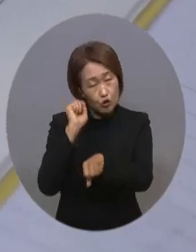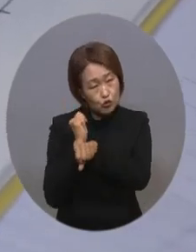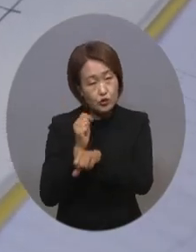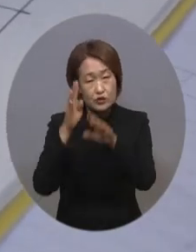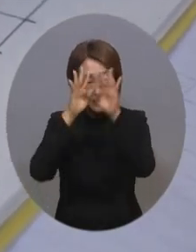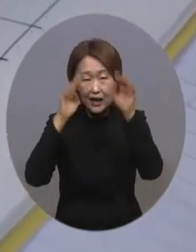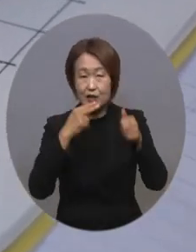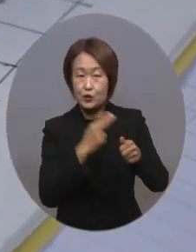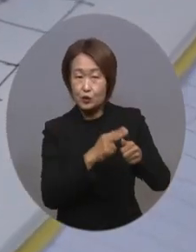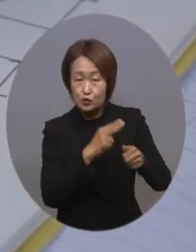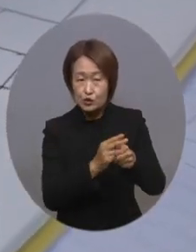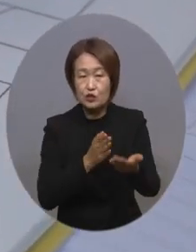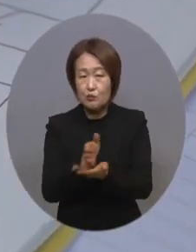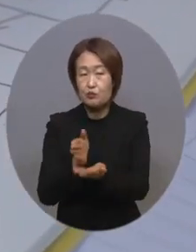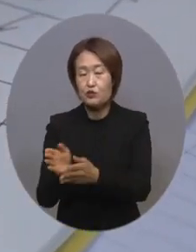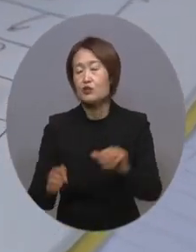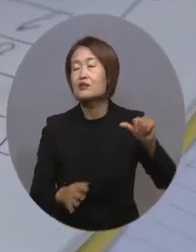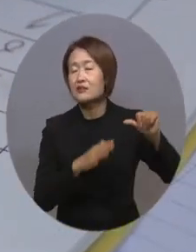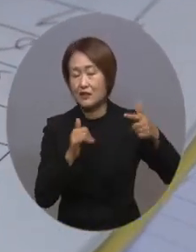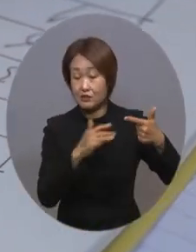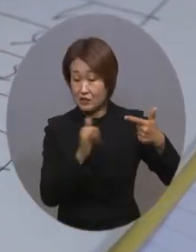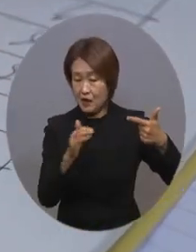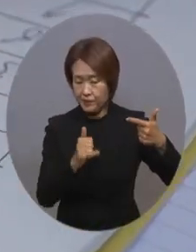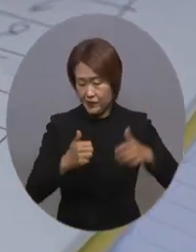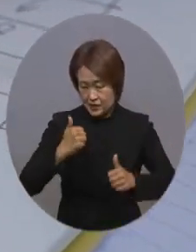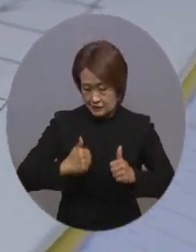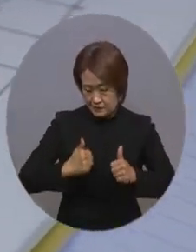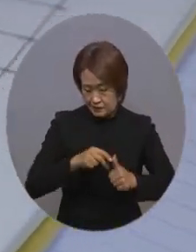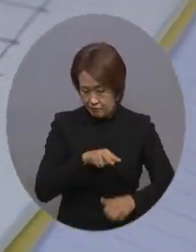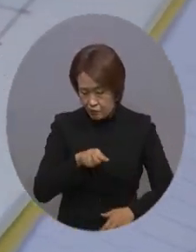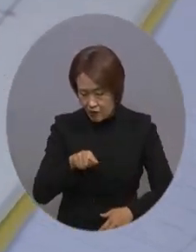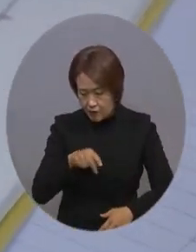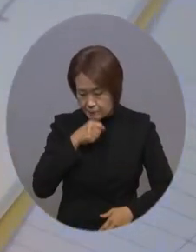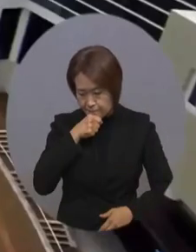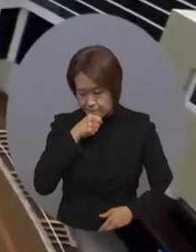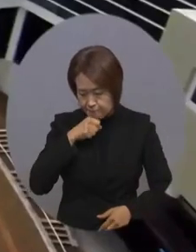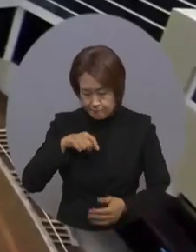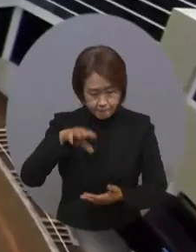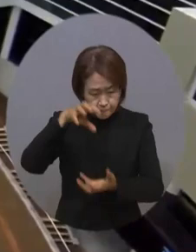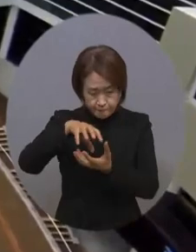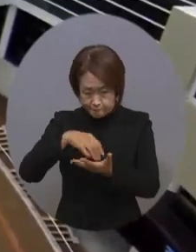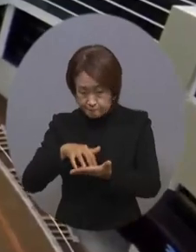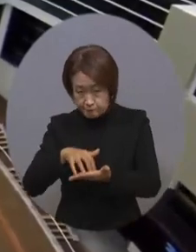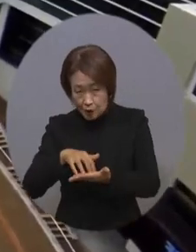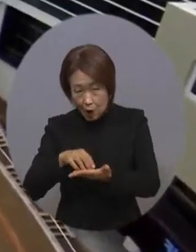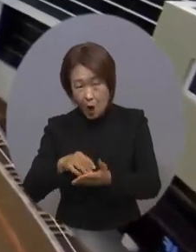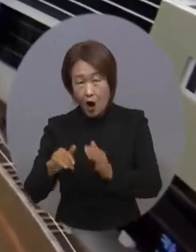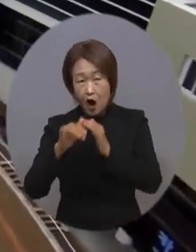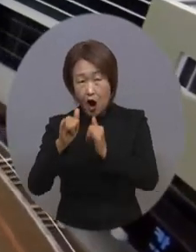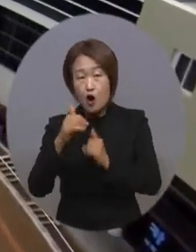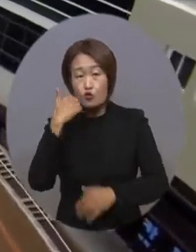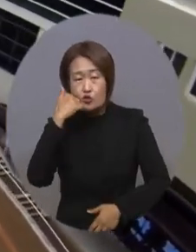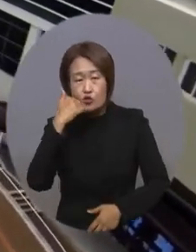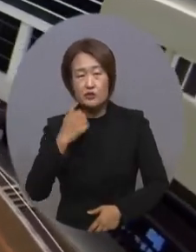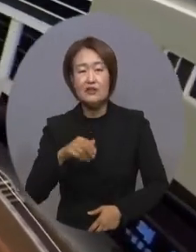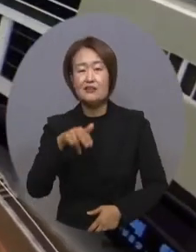전문가 6인으로 구성된 심사위원회 심사를 거쳐 우수 성적을 거둔 학생에게는 정보통신부